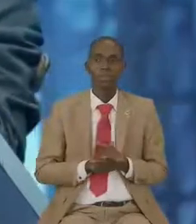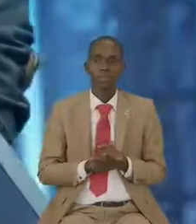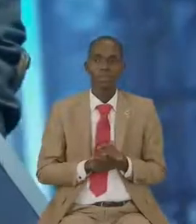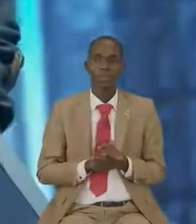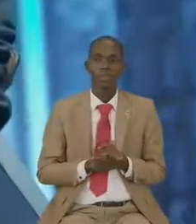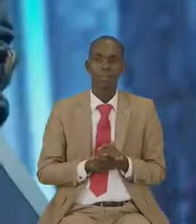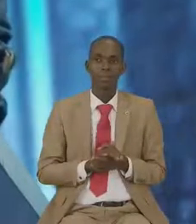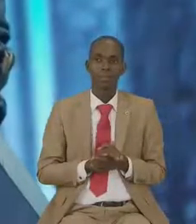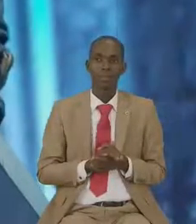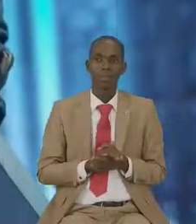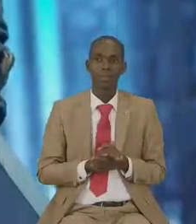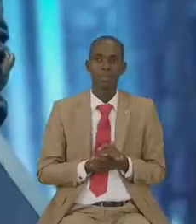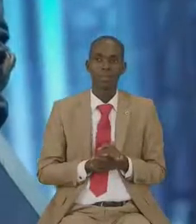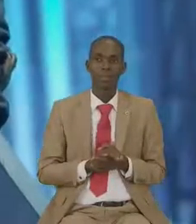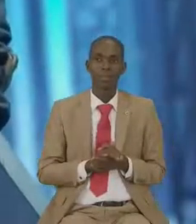continuons de prier le Seigneur.